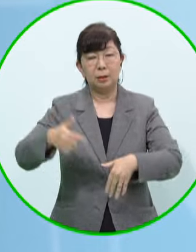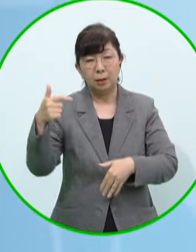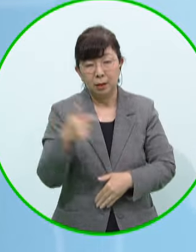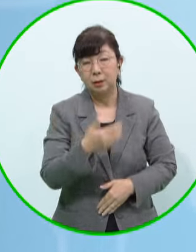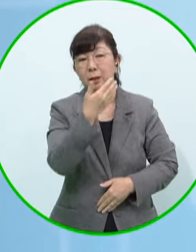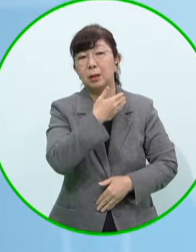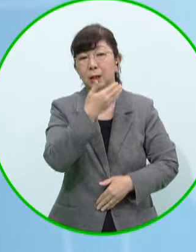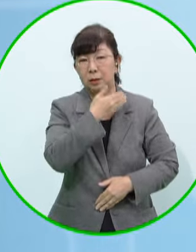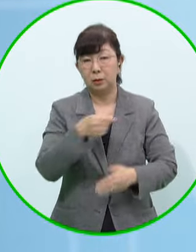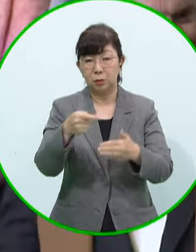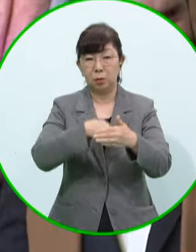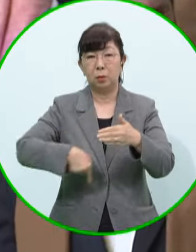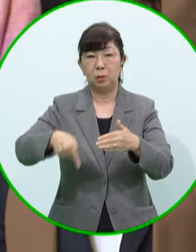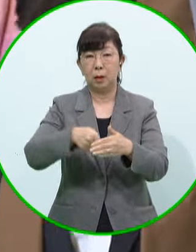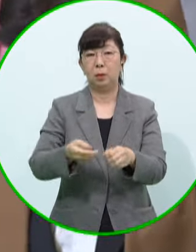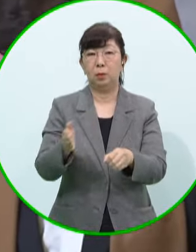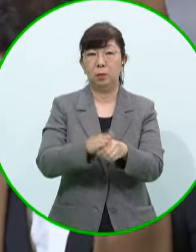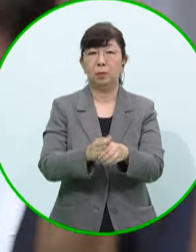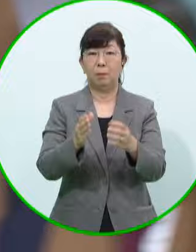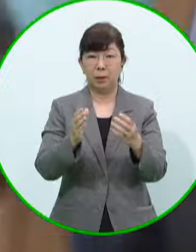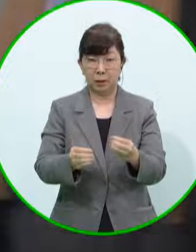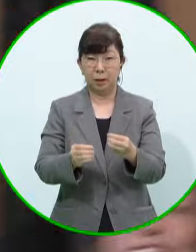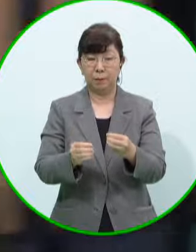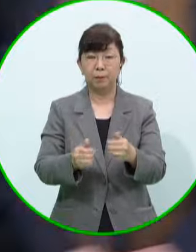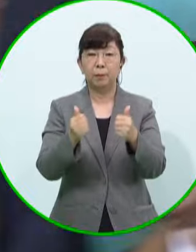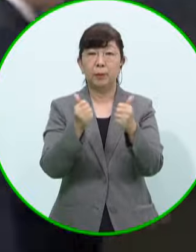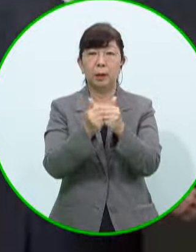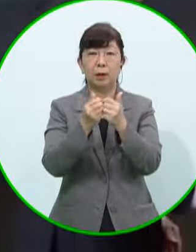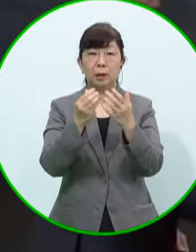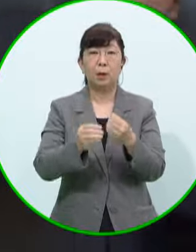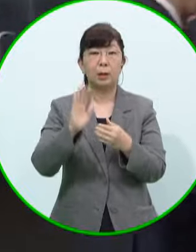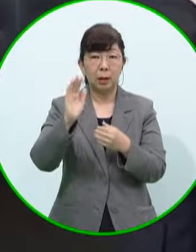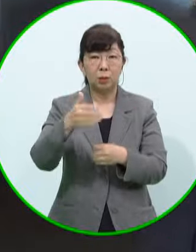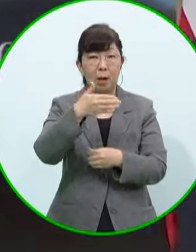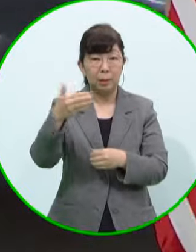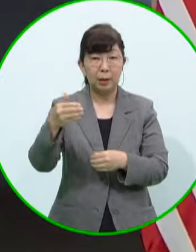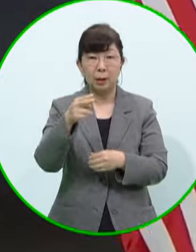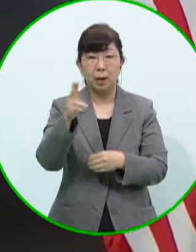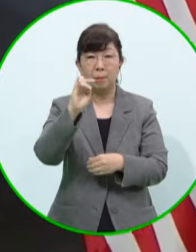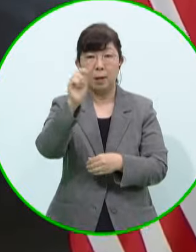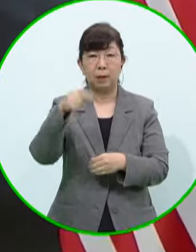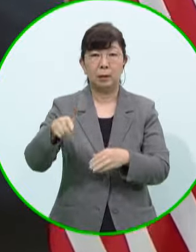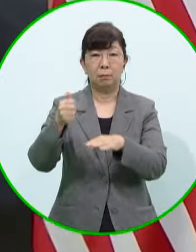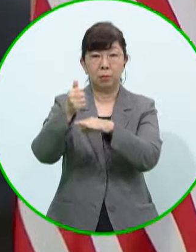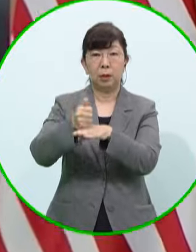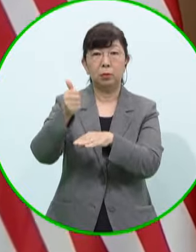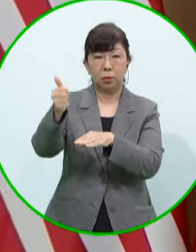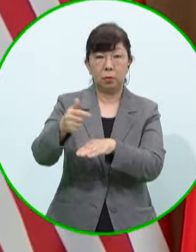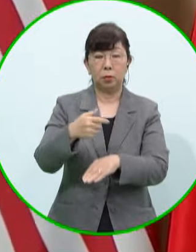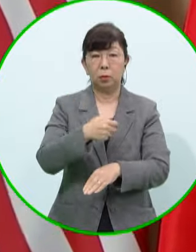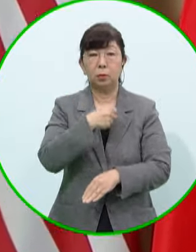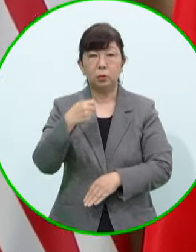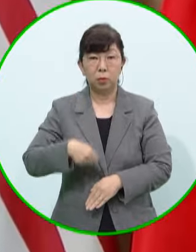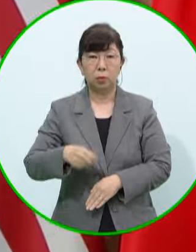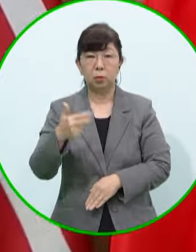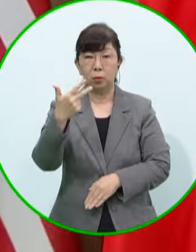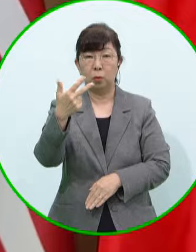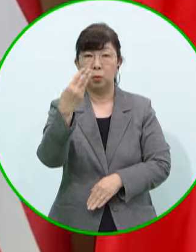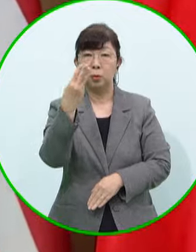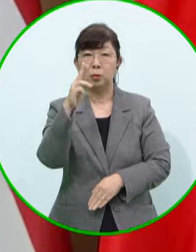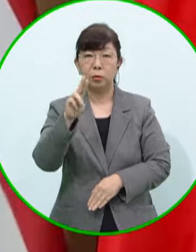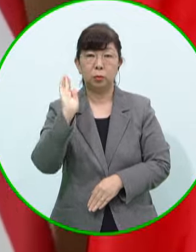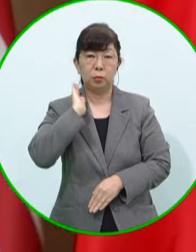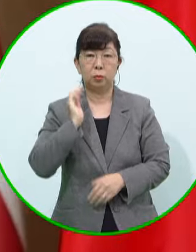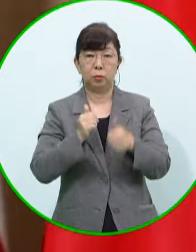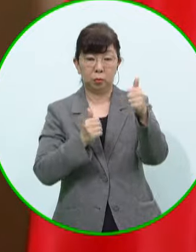重要性を確認しました首脳会議の後アメリカのバイデン大統領と中国の近平国家主席